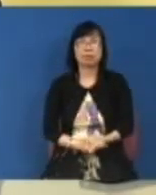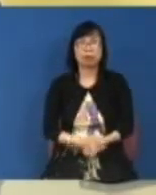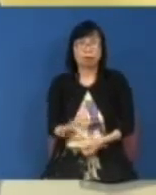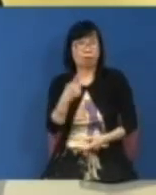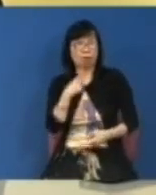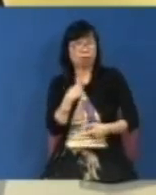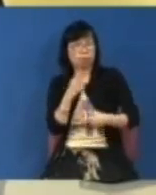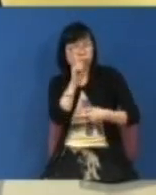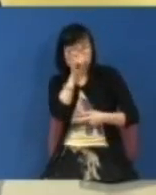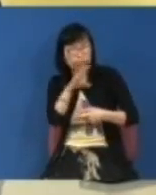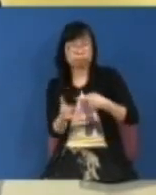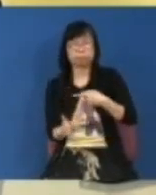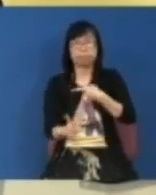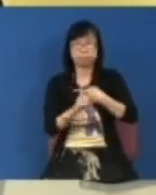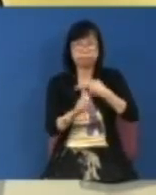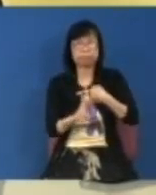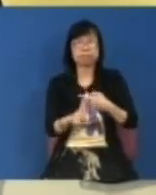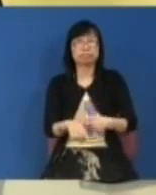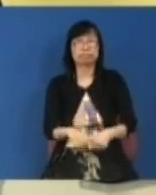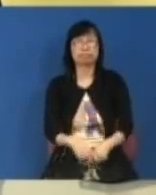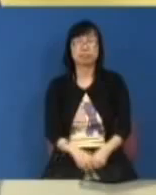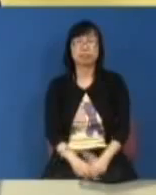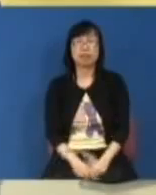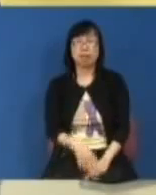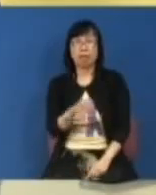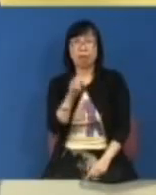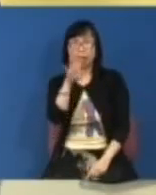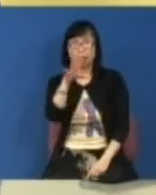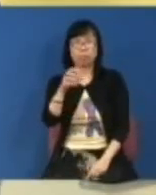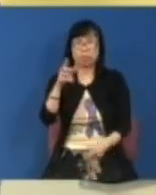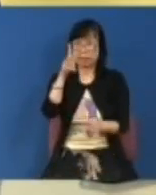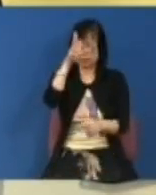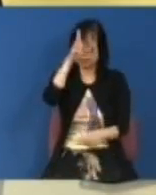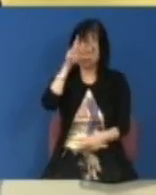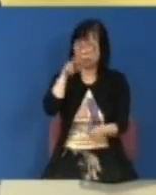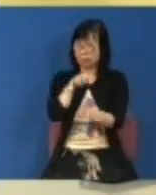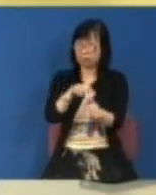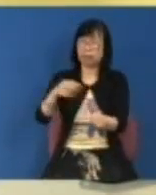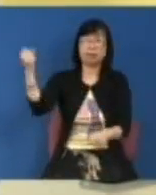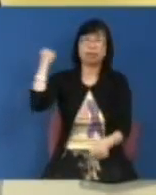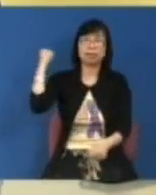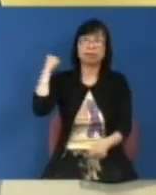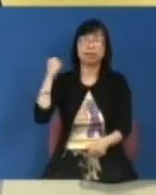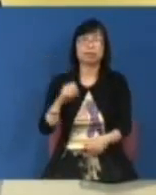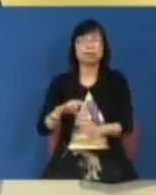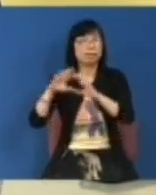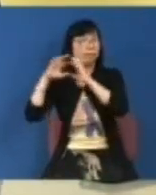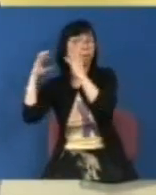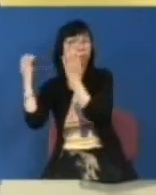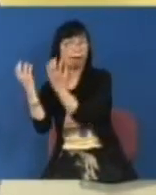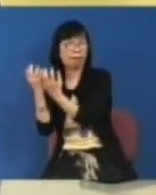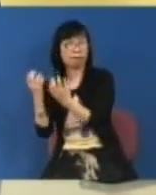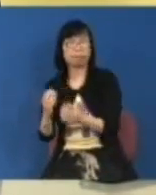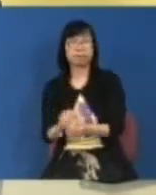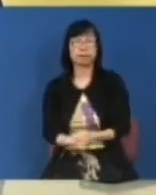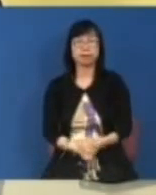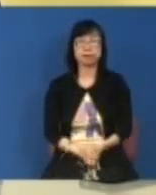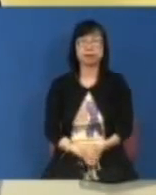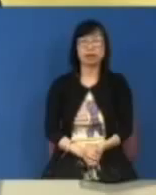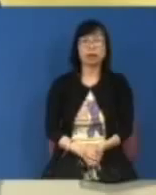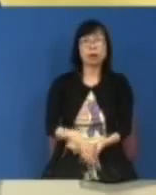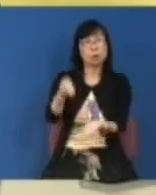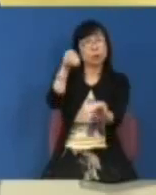邏輯。我同意，當某一個政治嘅力量或者某一個政治嘅派別、某一個政治嘅團體，佢確